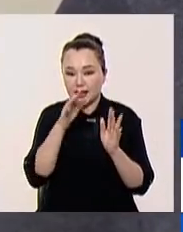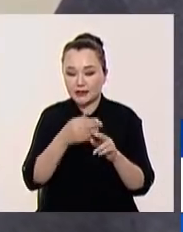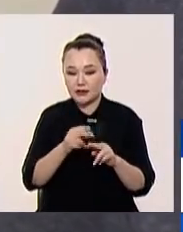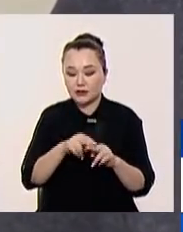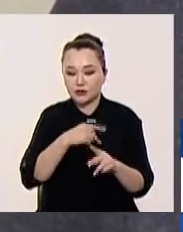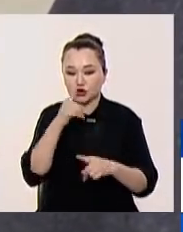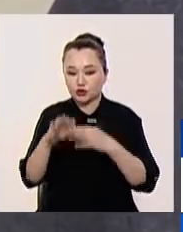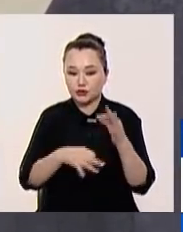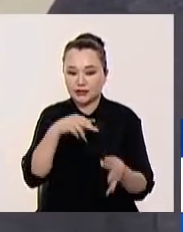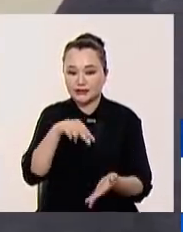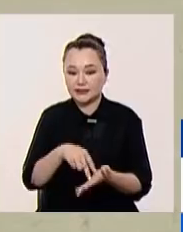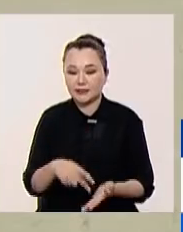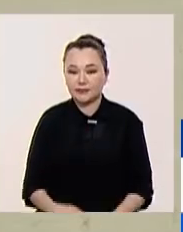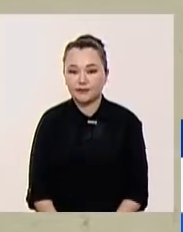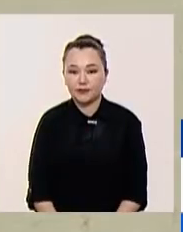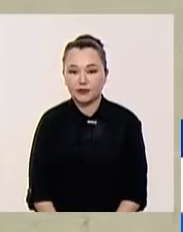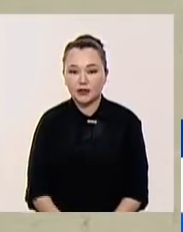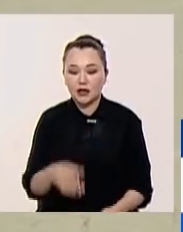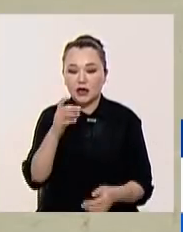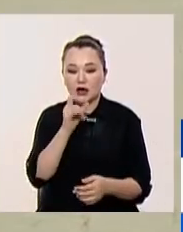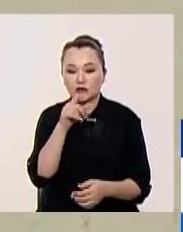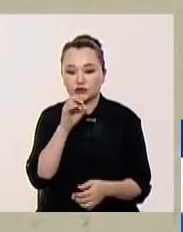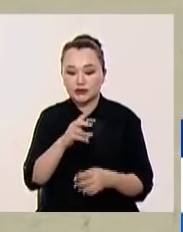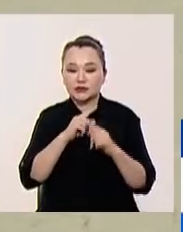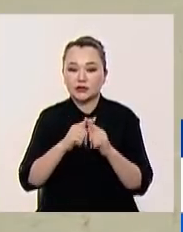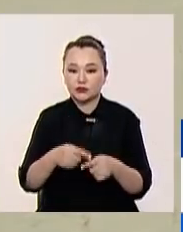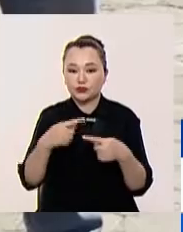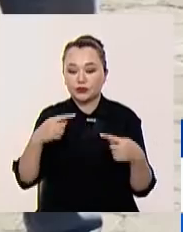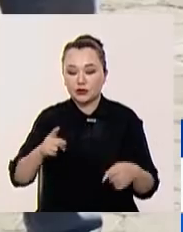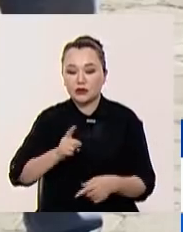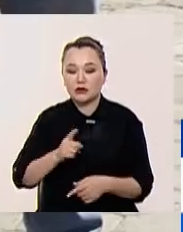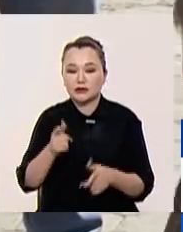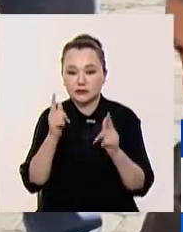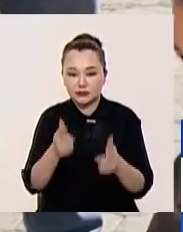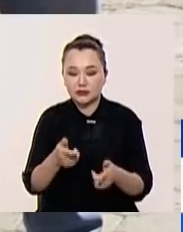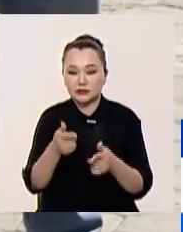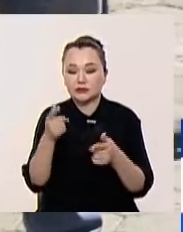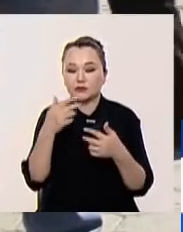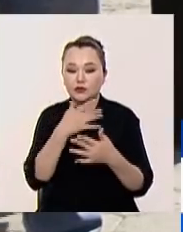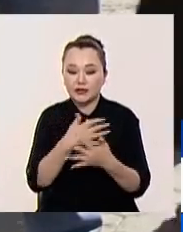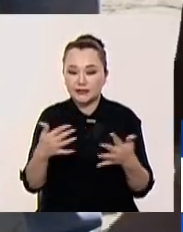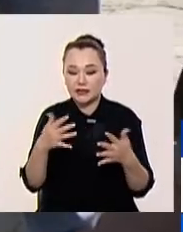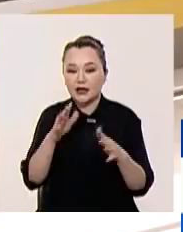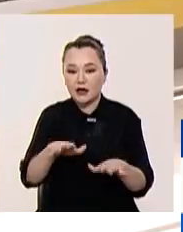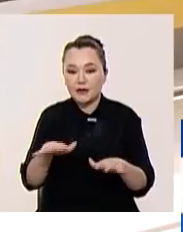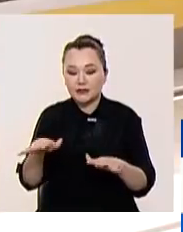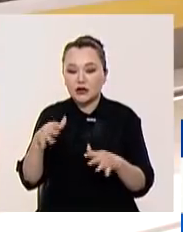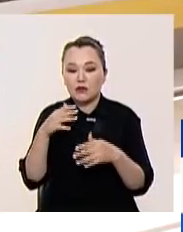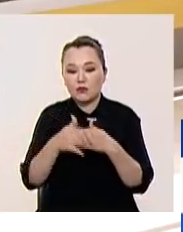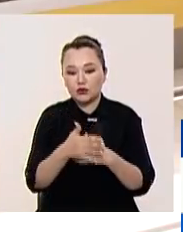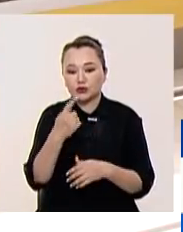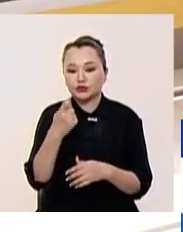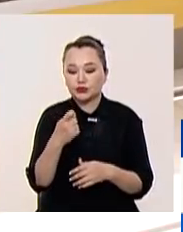мы сутки стоим. С Раушан солидарны и другие охранники вуза. Всего на нескольких объектах работает около